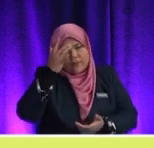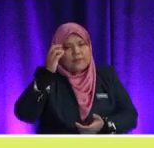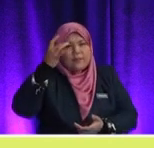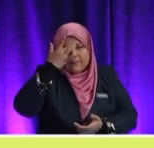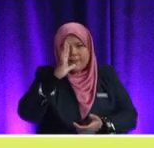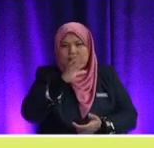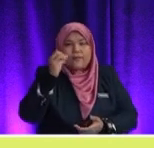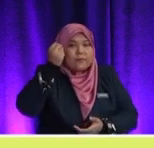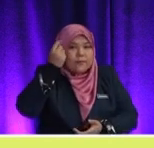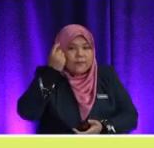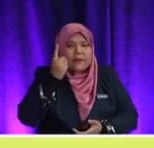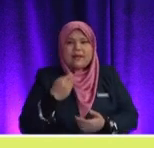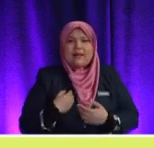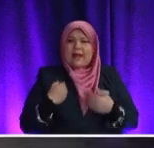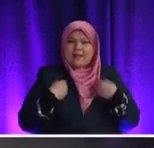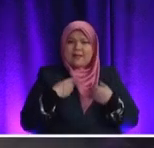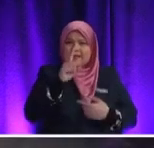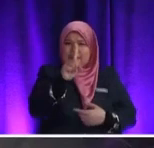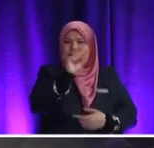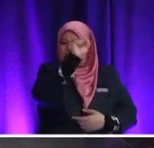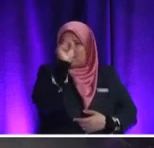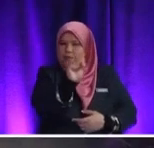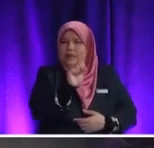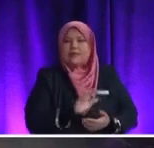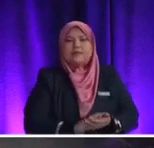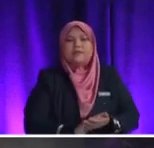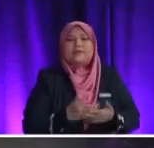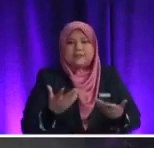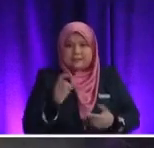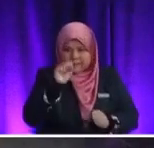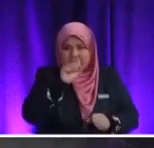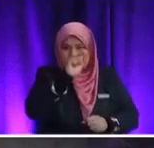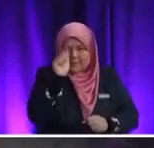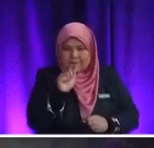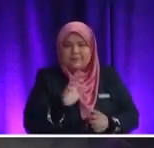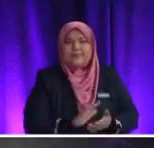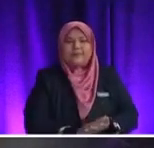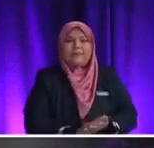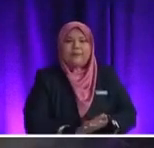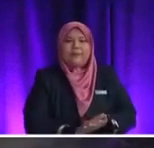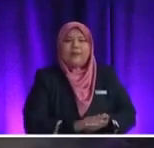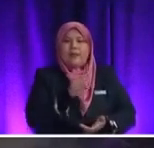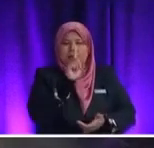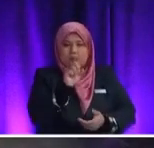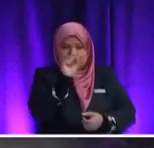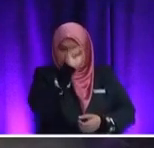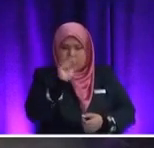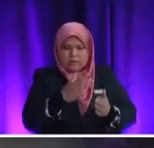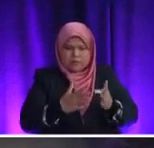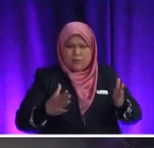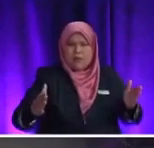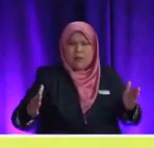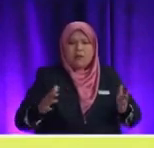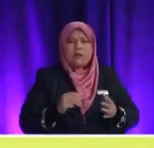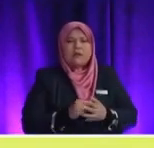Ada lagi satu Soalnya ada yang udah saya tanya lagi satu soale Flying boleh satu soalnya lagi di agak panjang sedikit